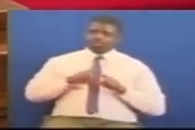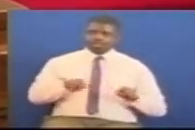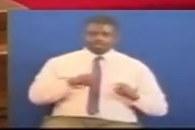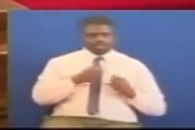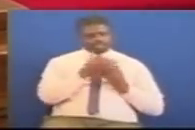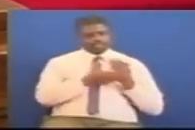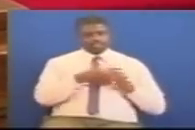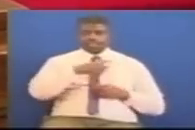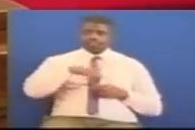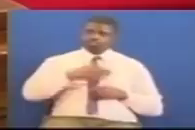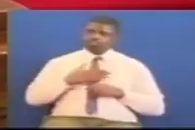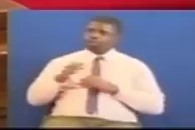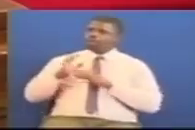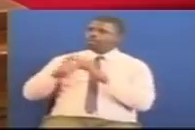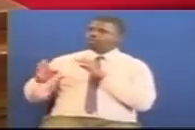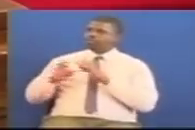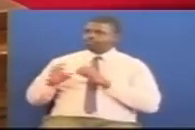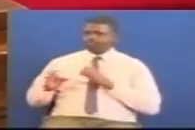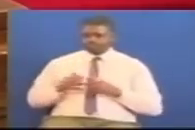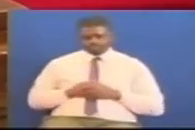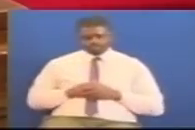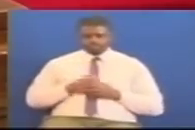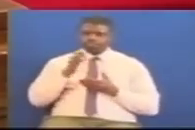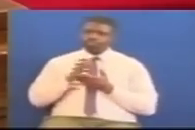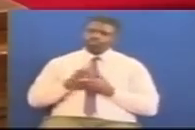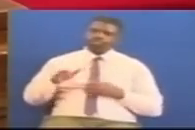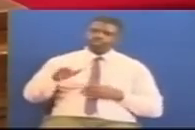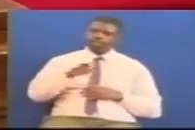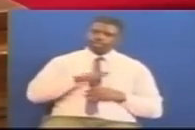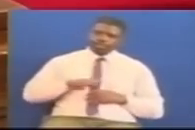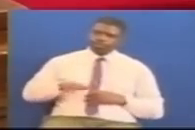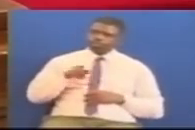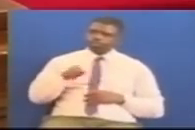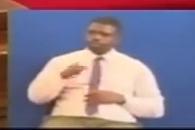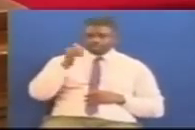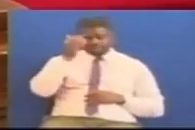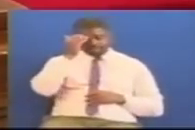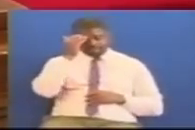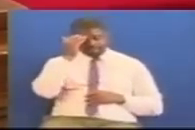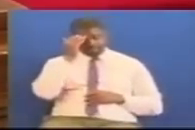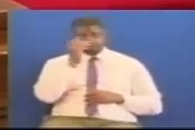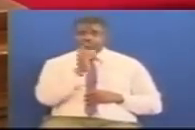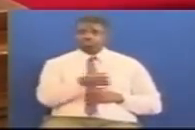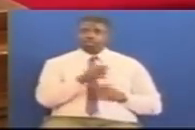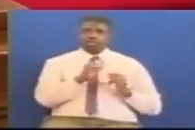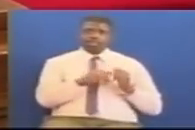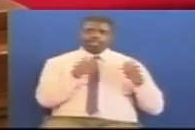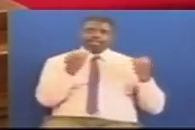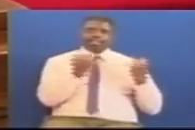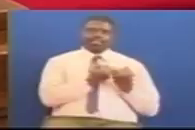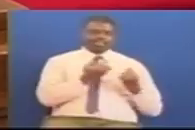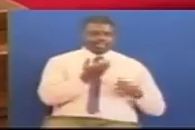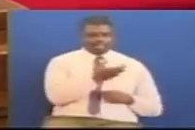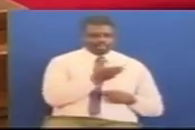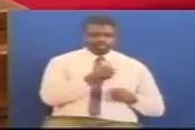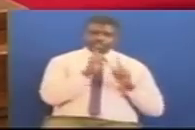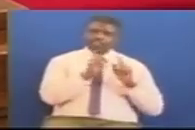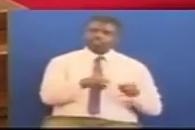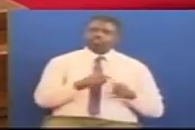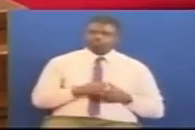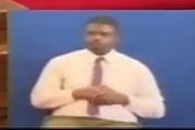mawasiliano. Nimhakikishie Mheshimiwa mbunge kwamba eneo hilo litazingatiwa kwa sababu kuna taasisi za kijamii ambazo ziko maeneo